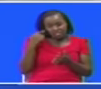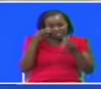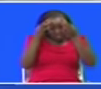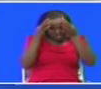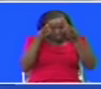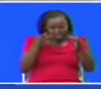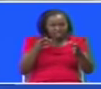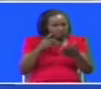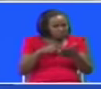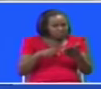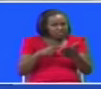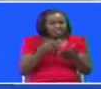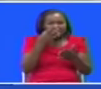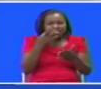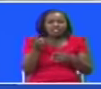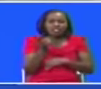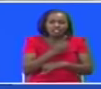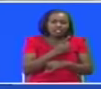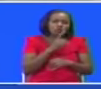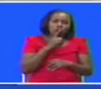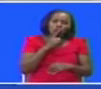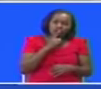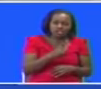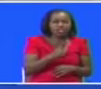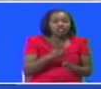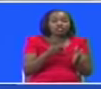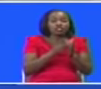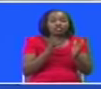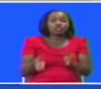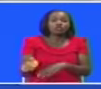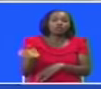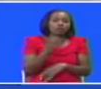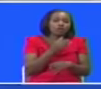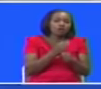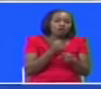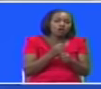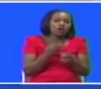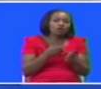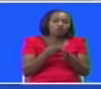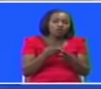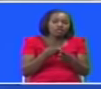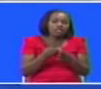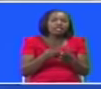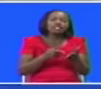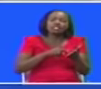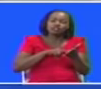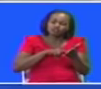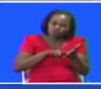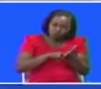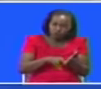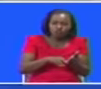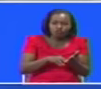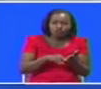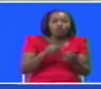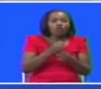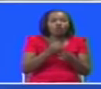ambazo zinaingia tamati yake kesho, madaktari warudi kazini, la sivyo watapatiwa barua katika muda wa siku saba ambapo